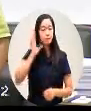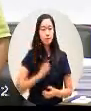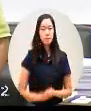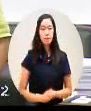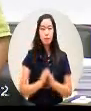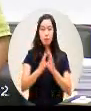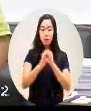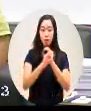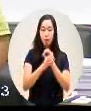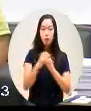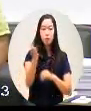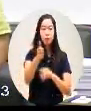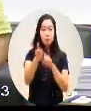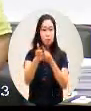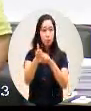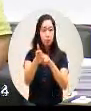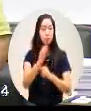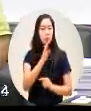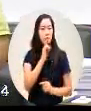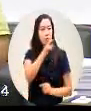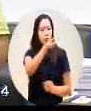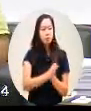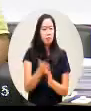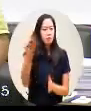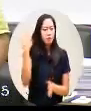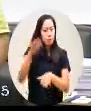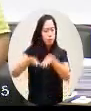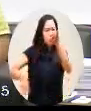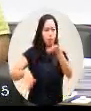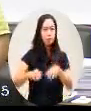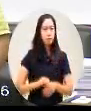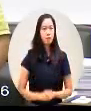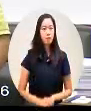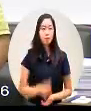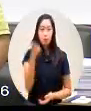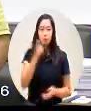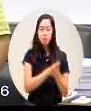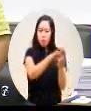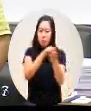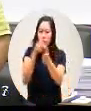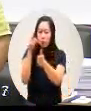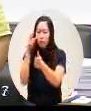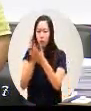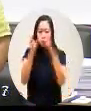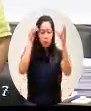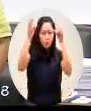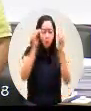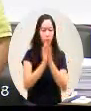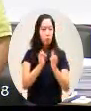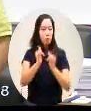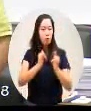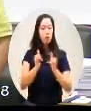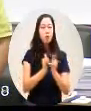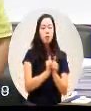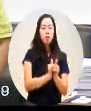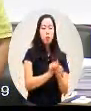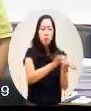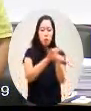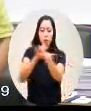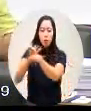萧永达是你的前辈，也学习，也社会历练，绝